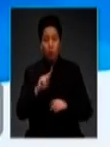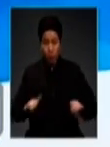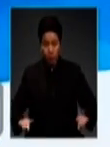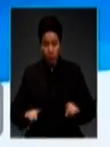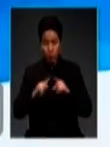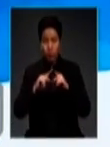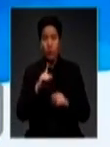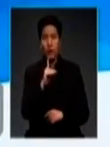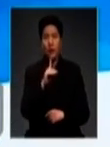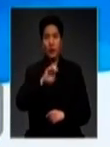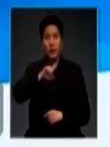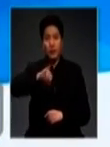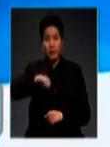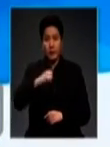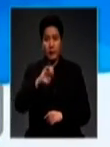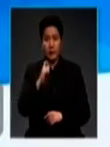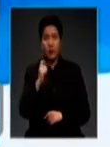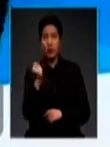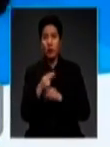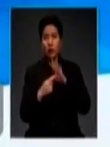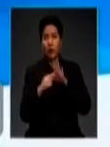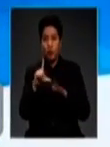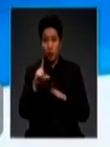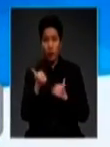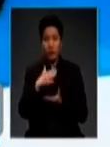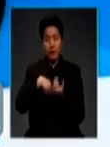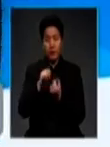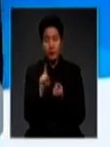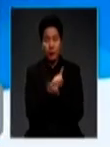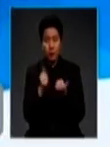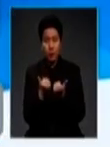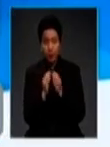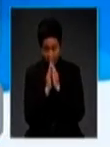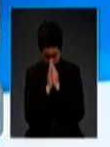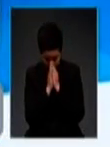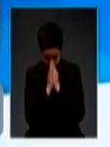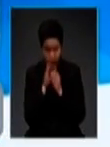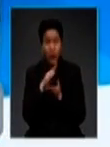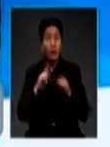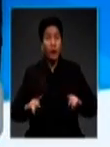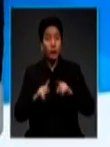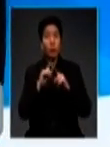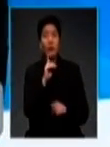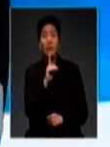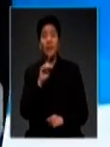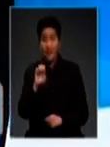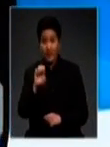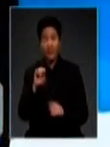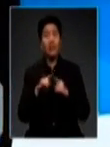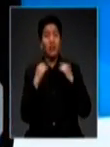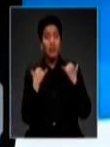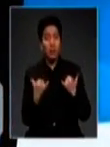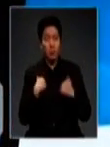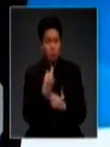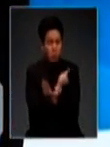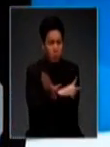รษฐกิจและสังคมคุณพิเชษฐ์ อุดมทเวโรจน์สวัสดีค่ะ สวัสดีครับ ท่านรัฐมนตรีคะถามนิดนึงค่ะว่าภูเก็ตมีความสำคัญอย่